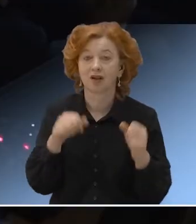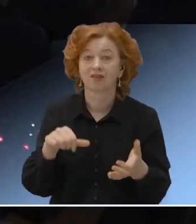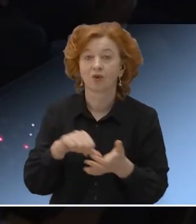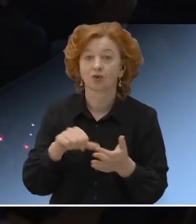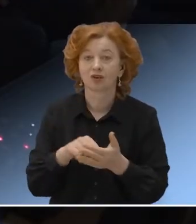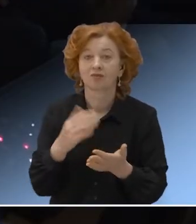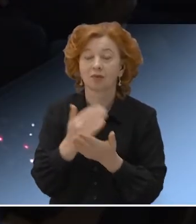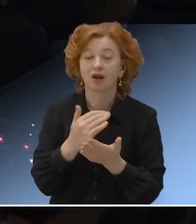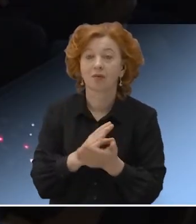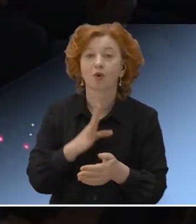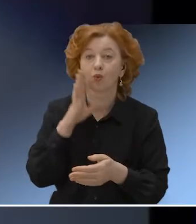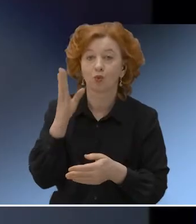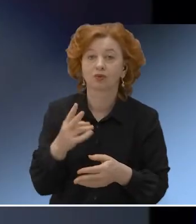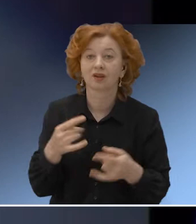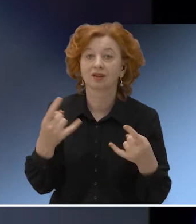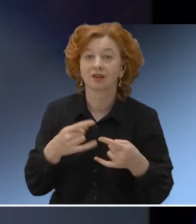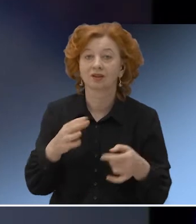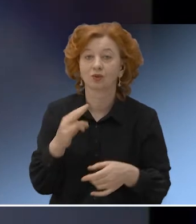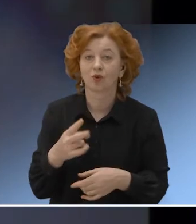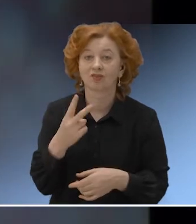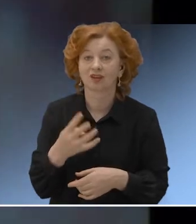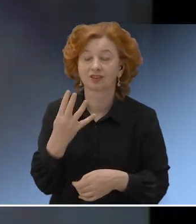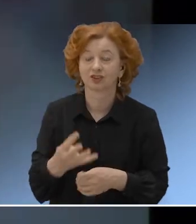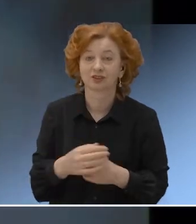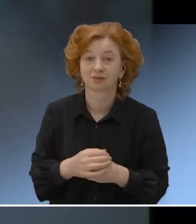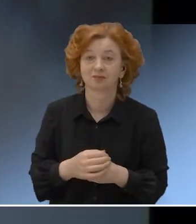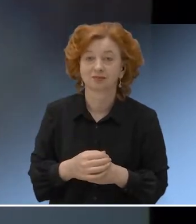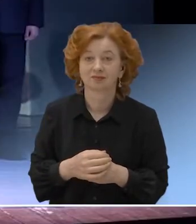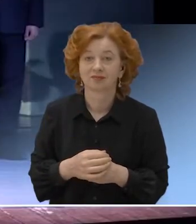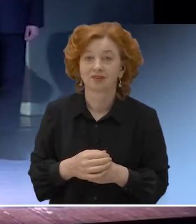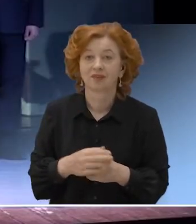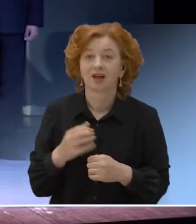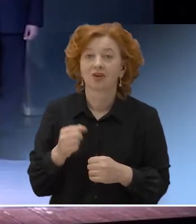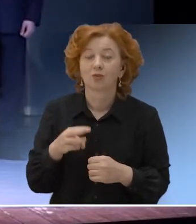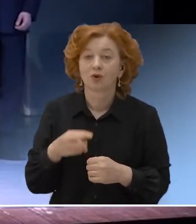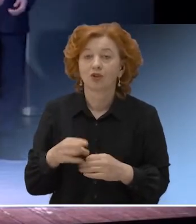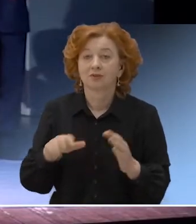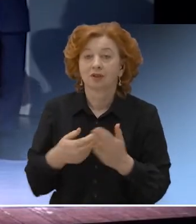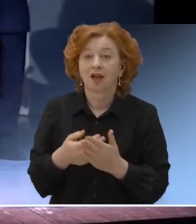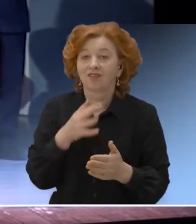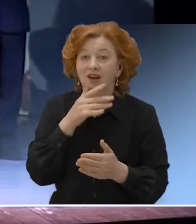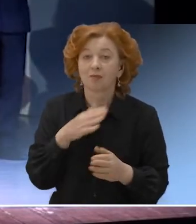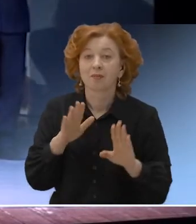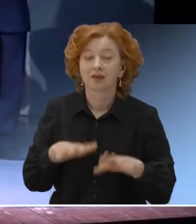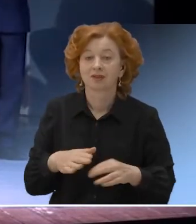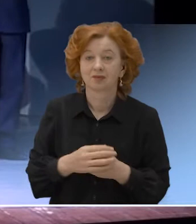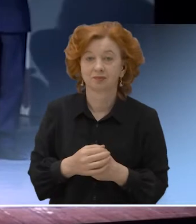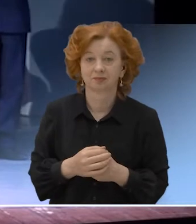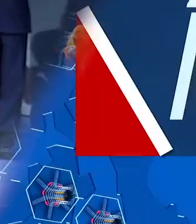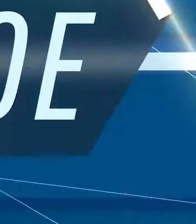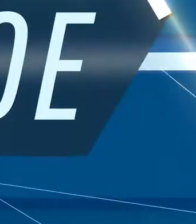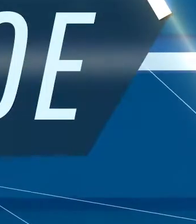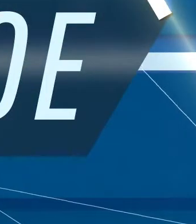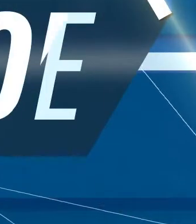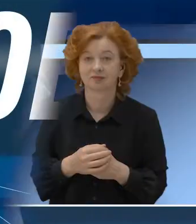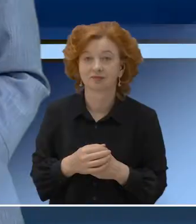право участвовать в программе «Утро» на телеканале «Дон 24». Артем Мирошников, специально для программы «Время